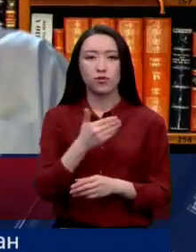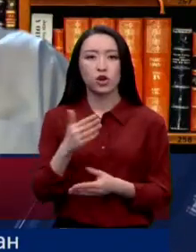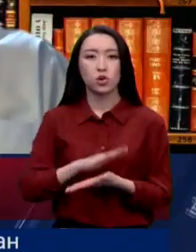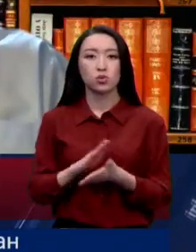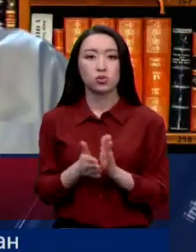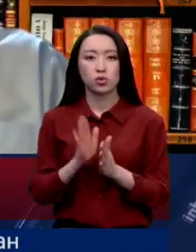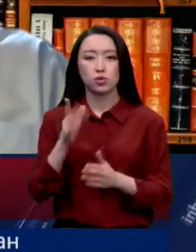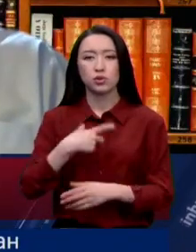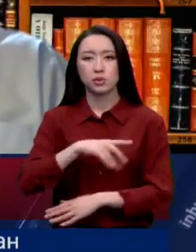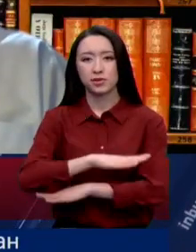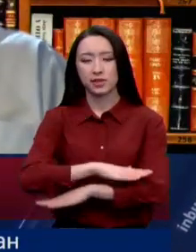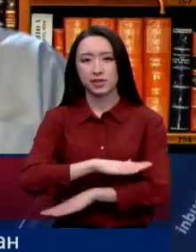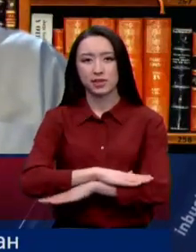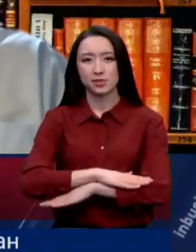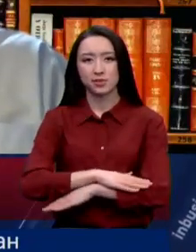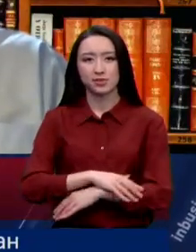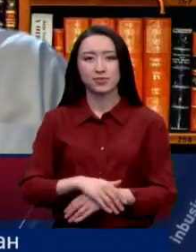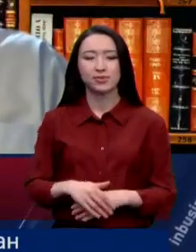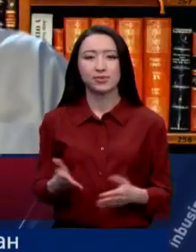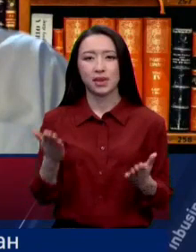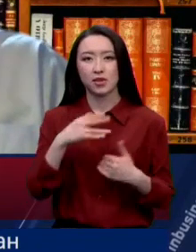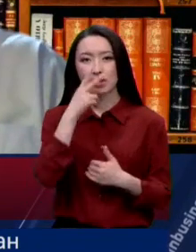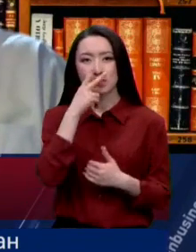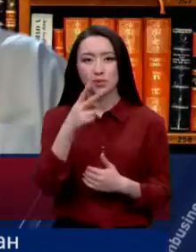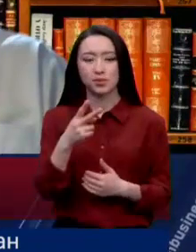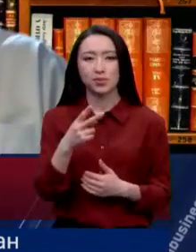условиях будет себя вести в рамках. Давайте посмотрим.